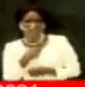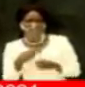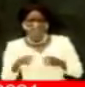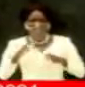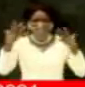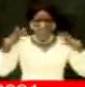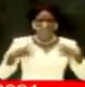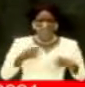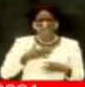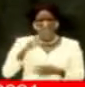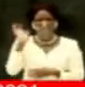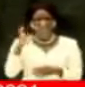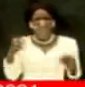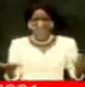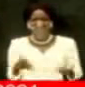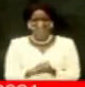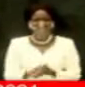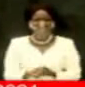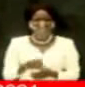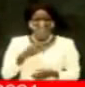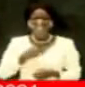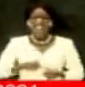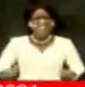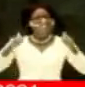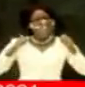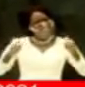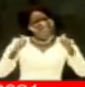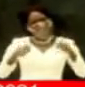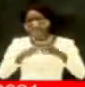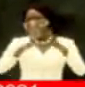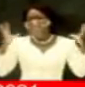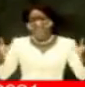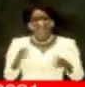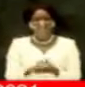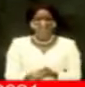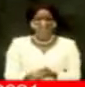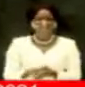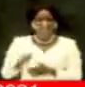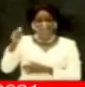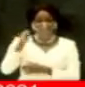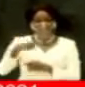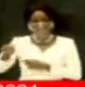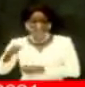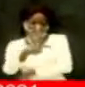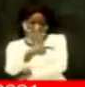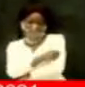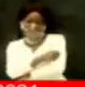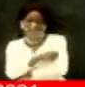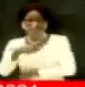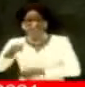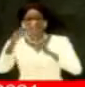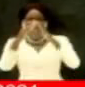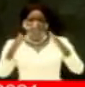ntupi Mwuri bwanji ine nditu nilibwino kabasi Zulo nitabaisa inapita